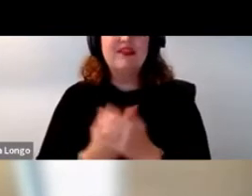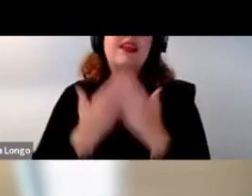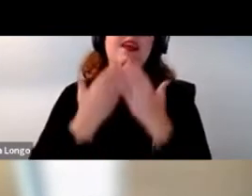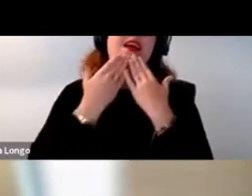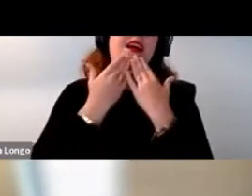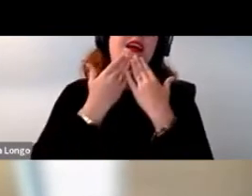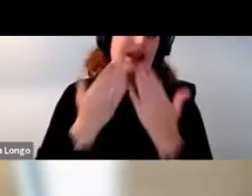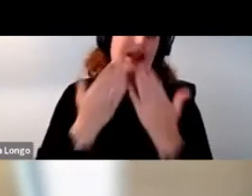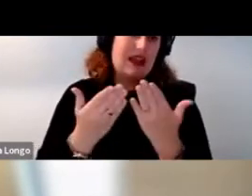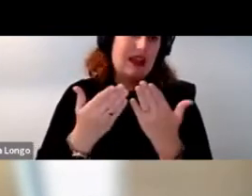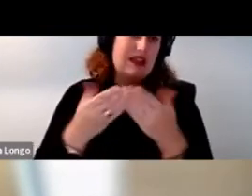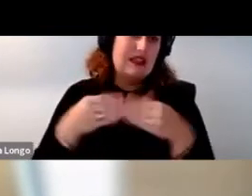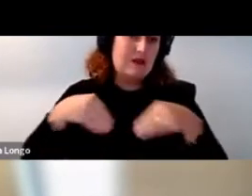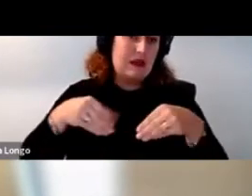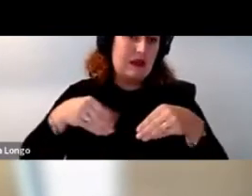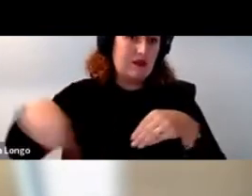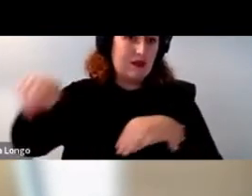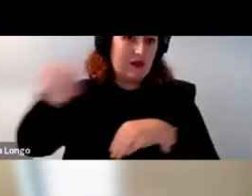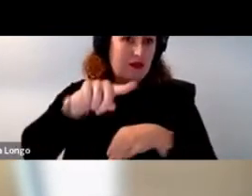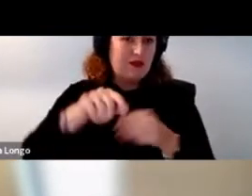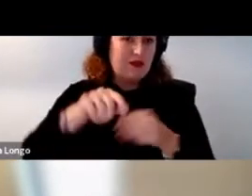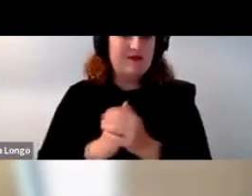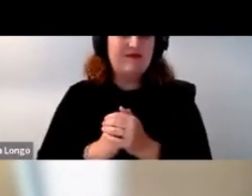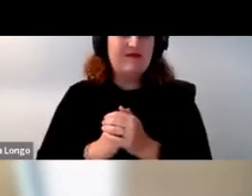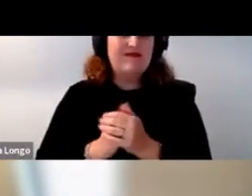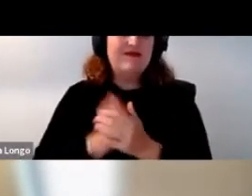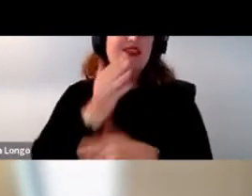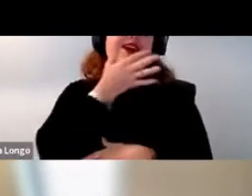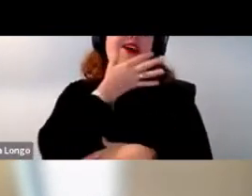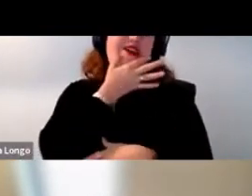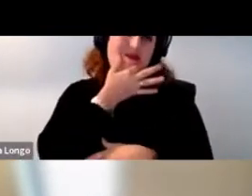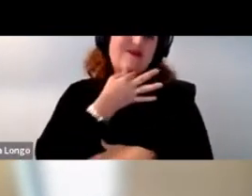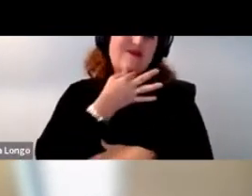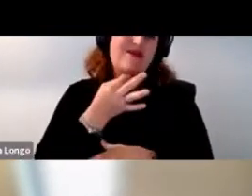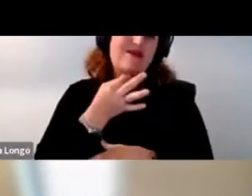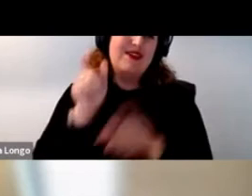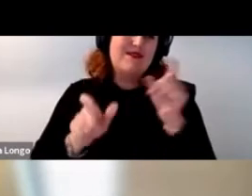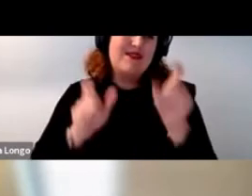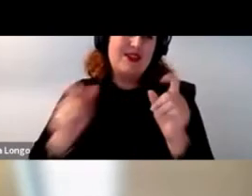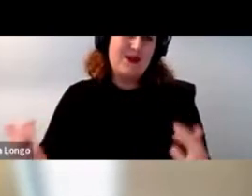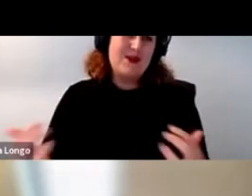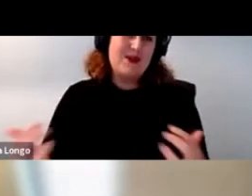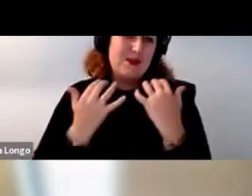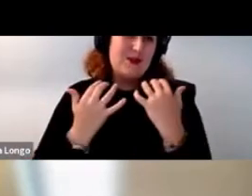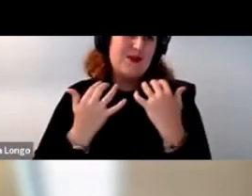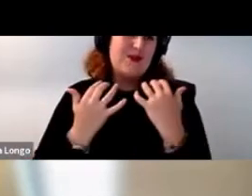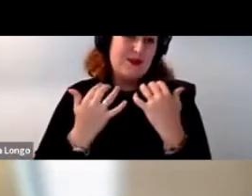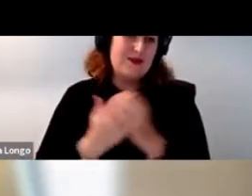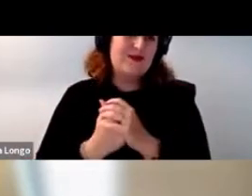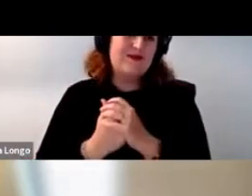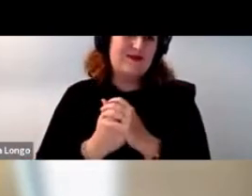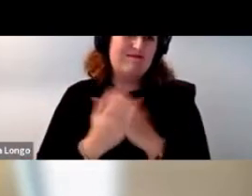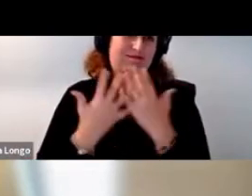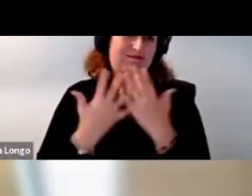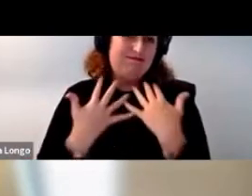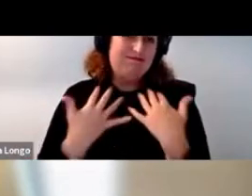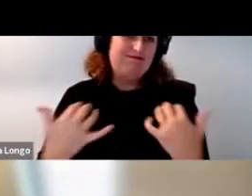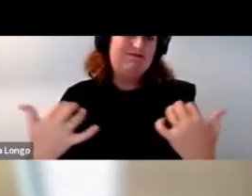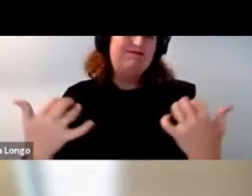grazie per la partecipazione, è molto bello avere tanti partecipanti. Vi